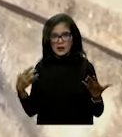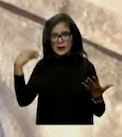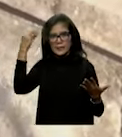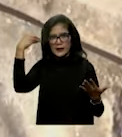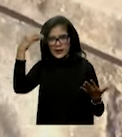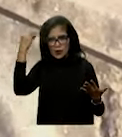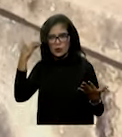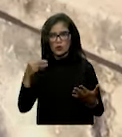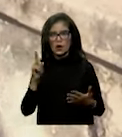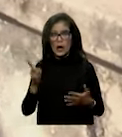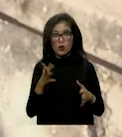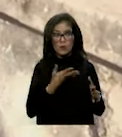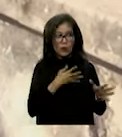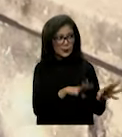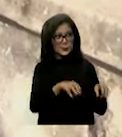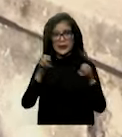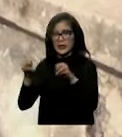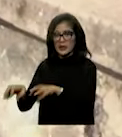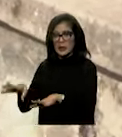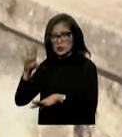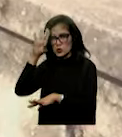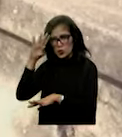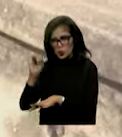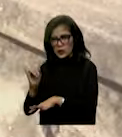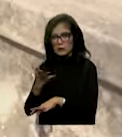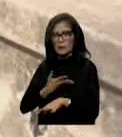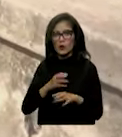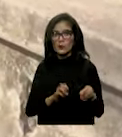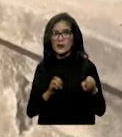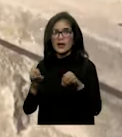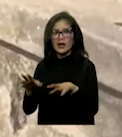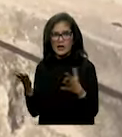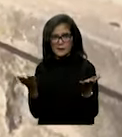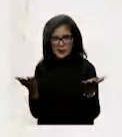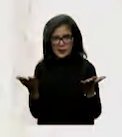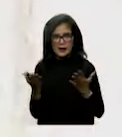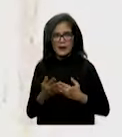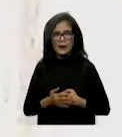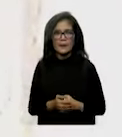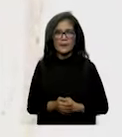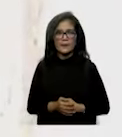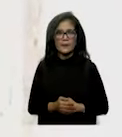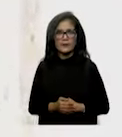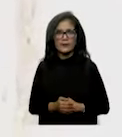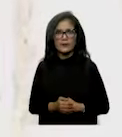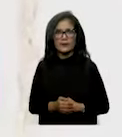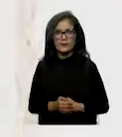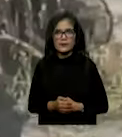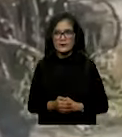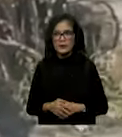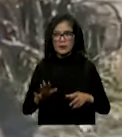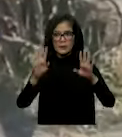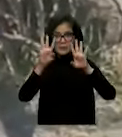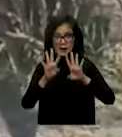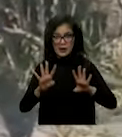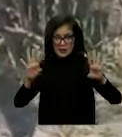pindah itu kan susah sekarang. Mau dipindah kemana gitu kan, pindah sekolahan. Gerbang SDN Kuranji Kota